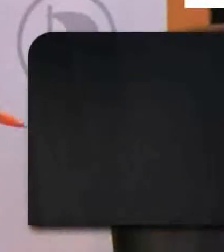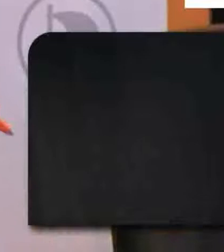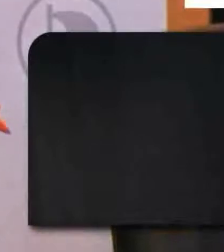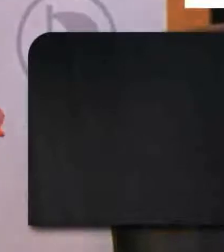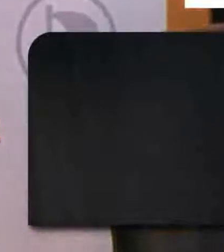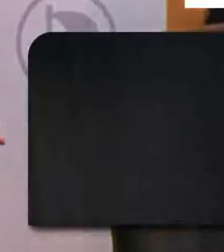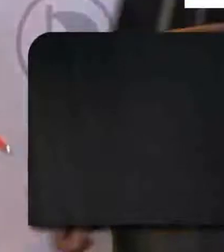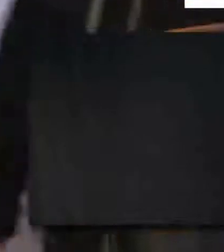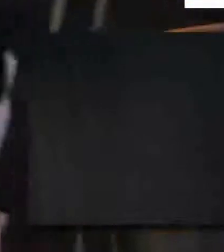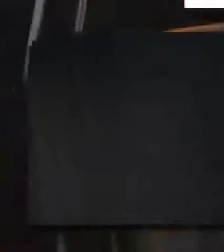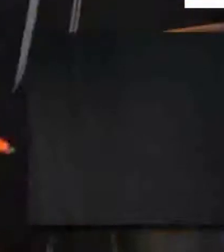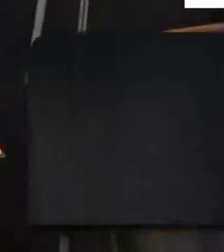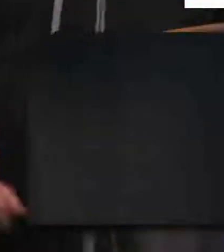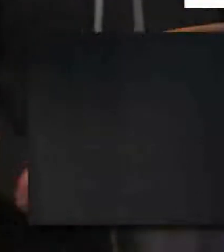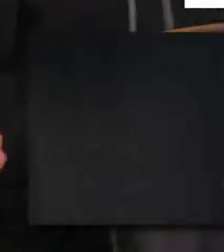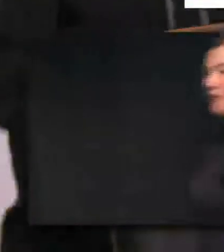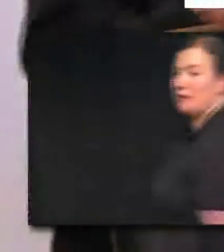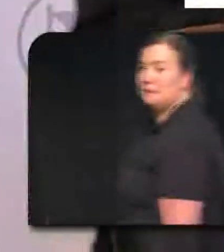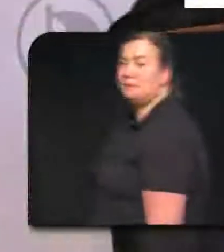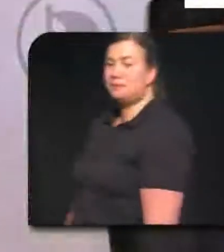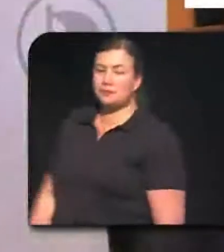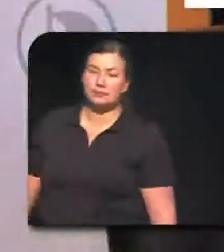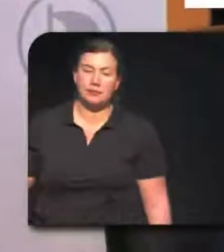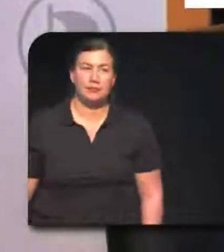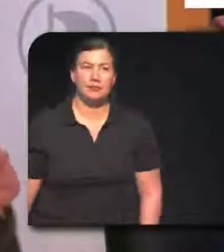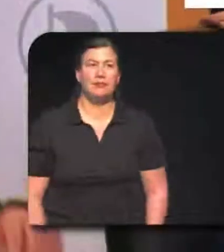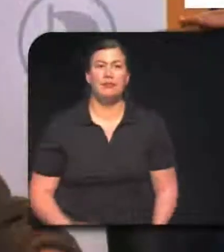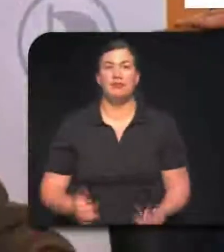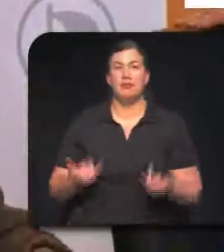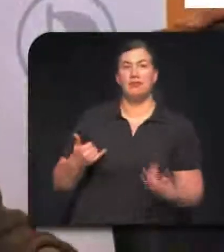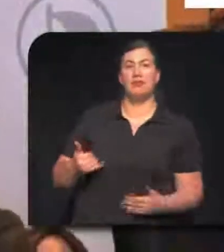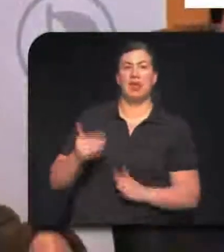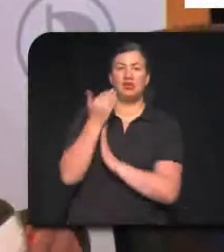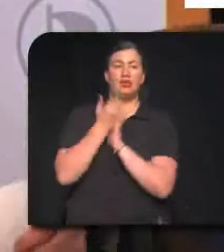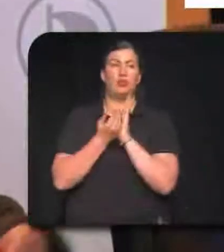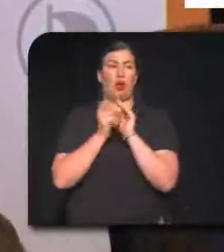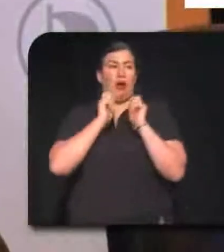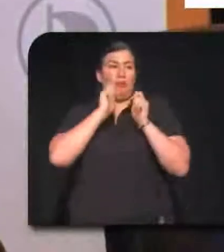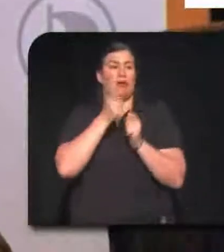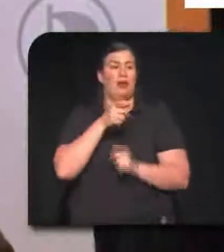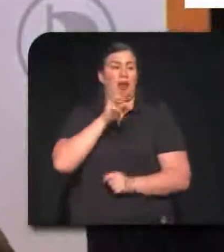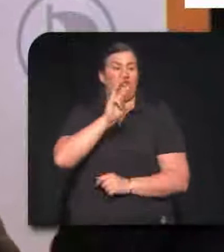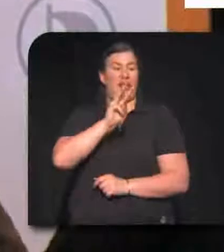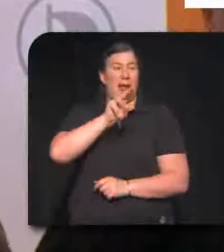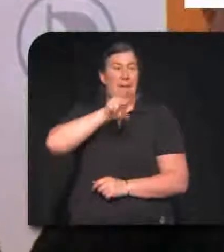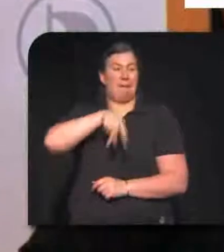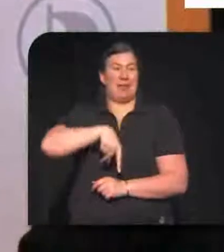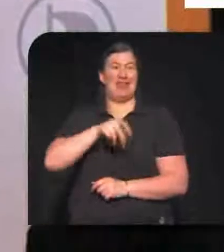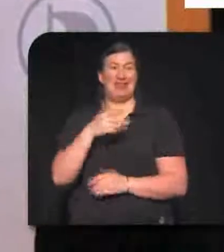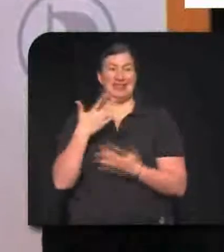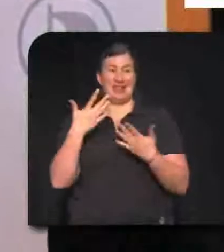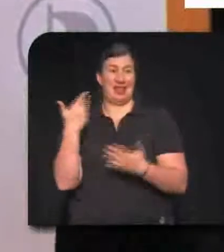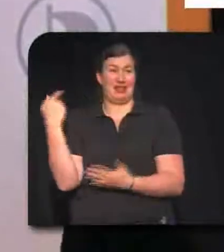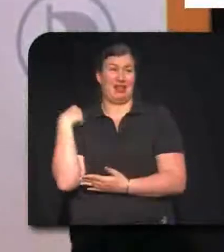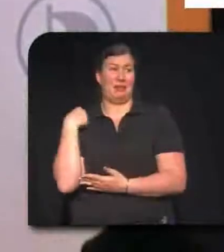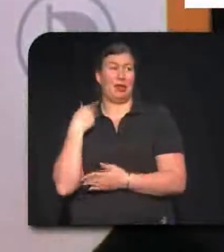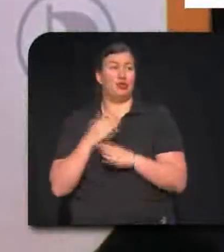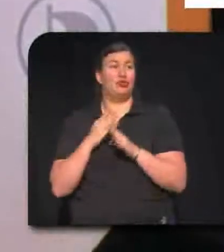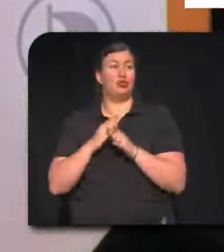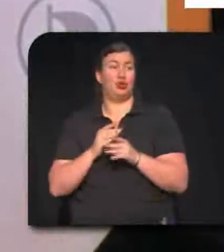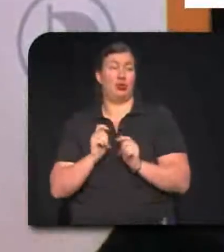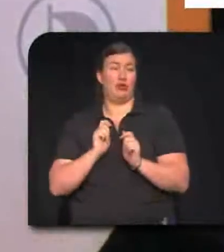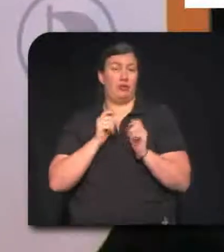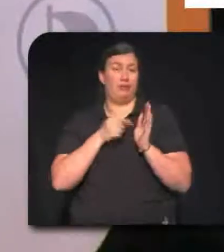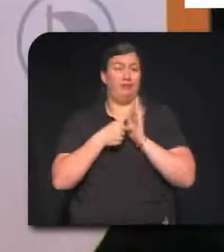programmantrags WP 10 der Antrag wurde soebene vorgestellt es gibt einen Geschäftsordnungsantrag auf